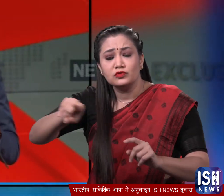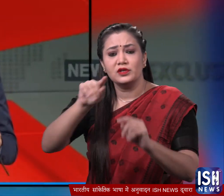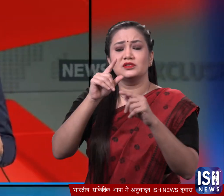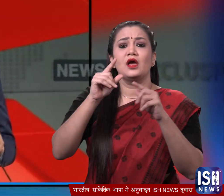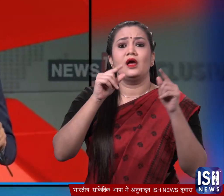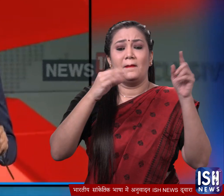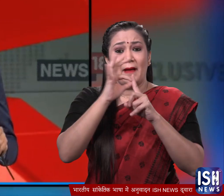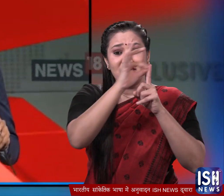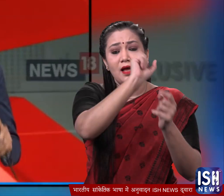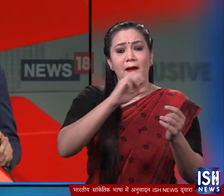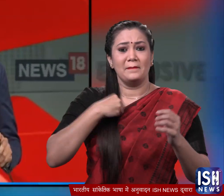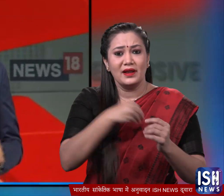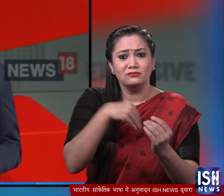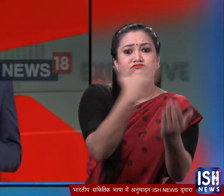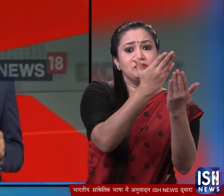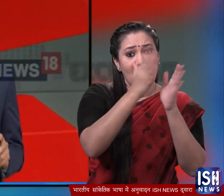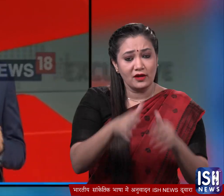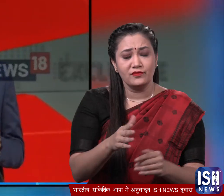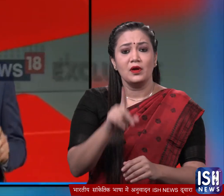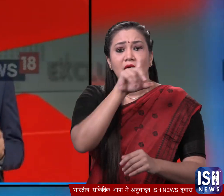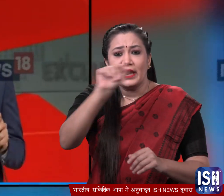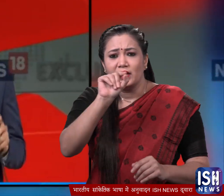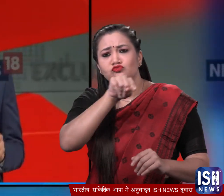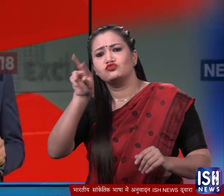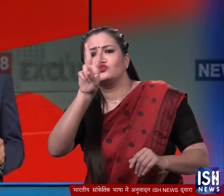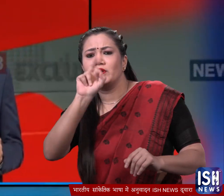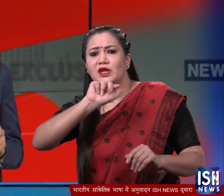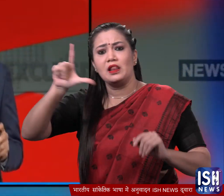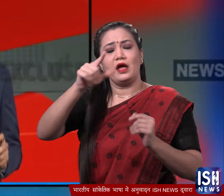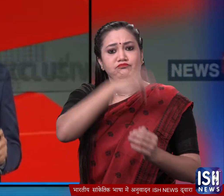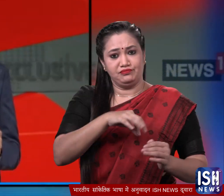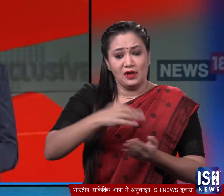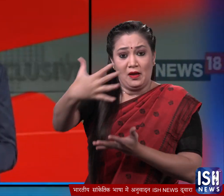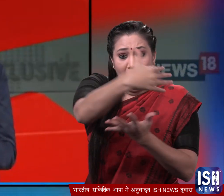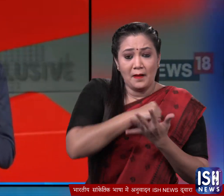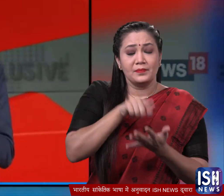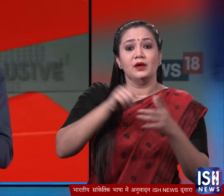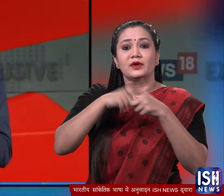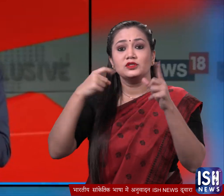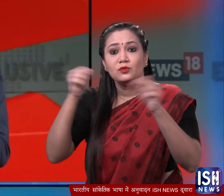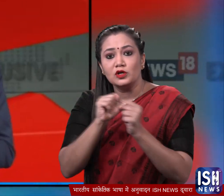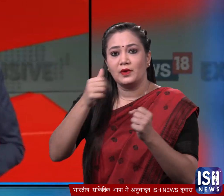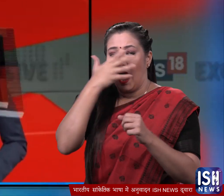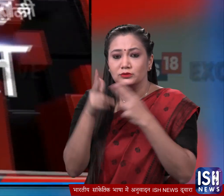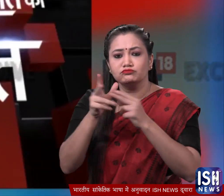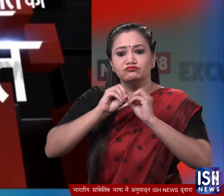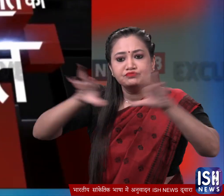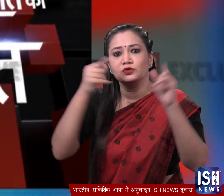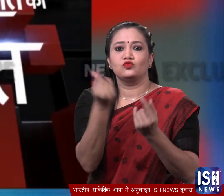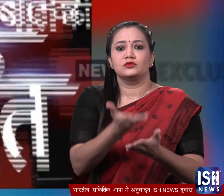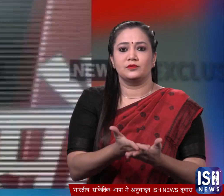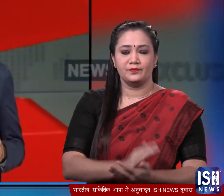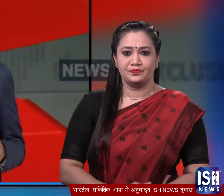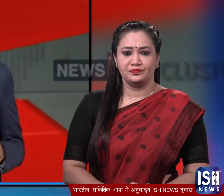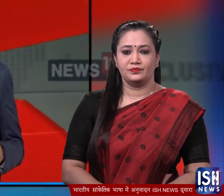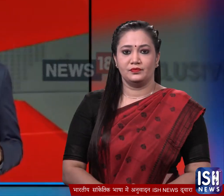पाकिस्तान के मेडिकल कॉलेज में दाखिला दिलाया गया और बदले में 10 से 20 लाख रुपए तक वसूले गए, जिसका इस्तेमाल जम्मू कश्मीर में आतंक फैलाने में किया गया।